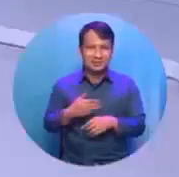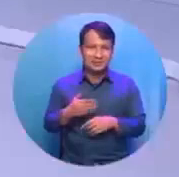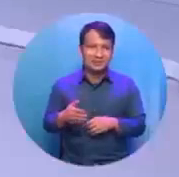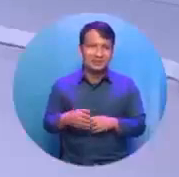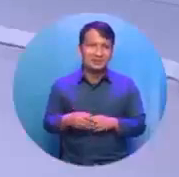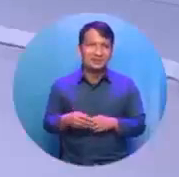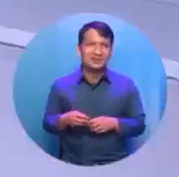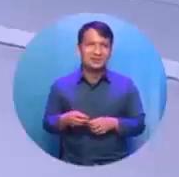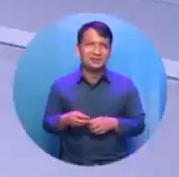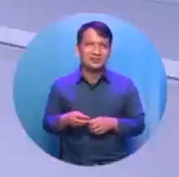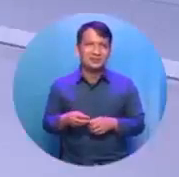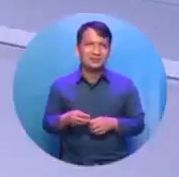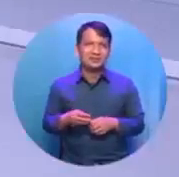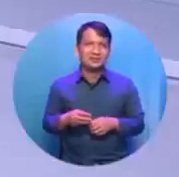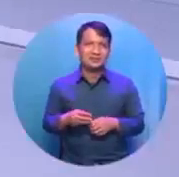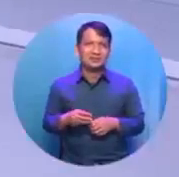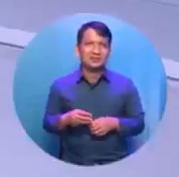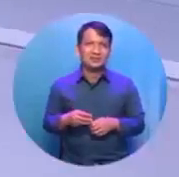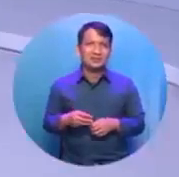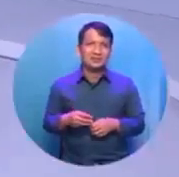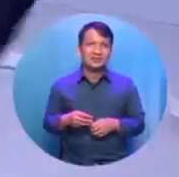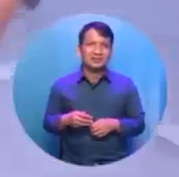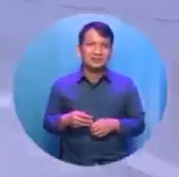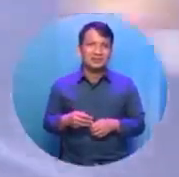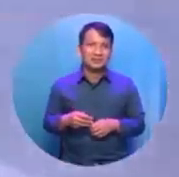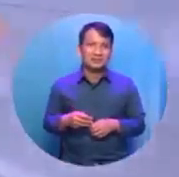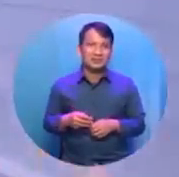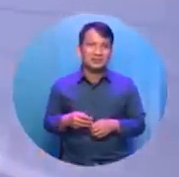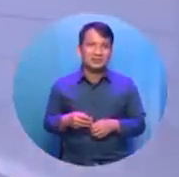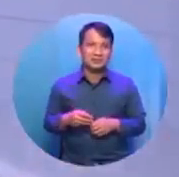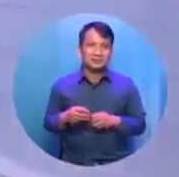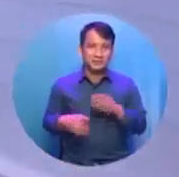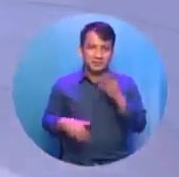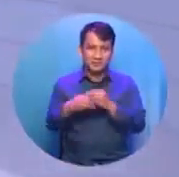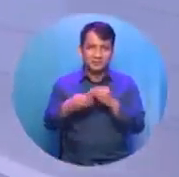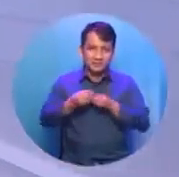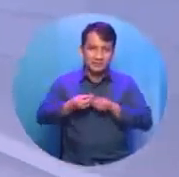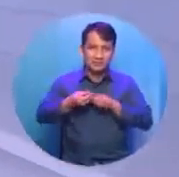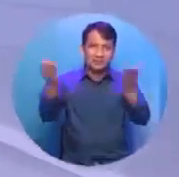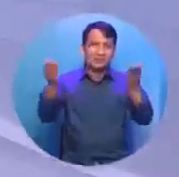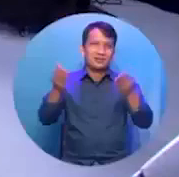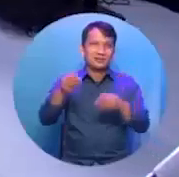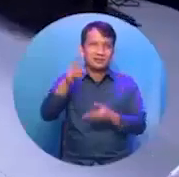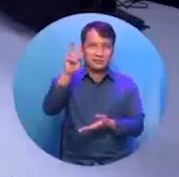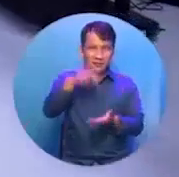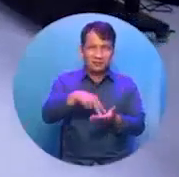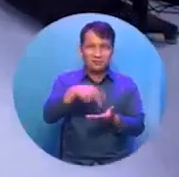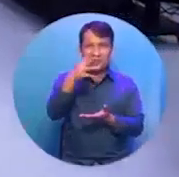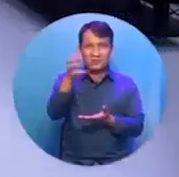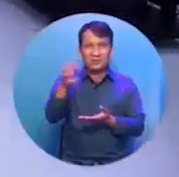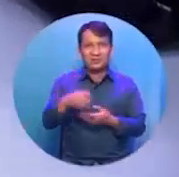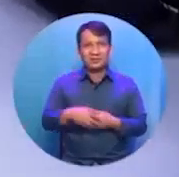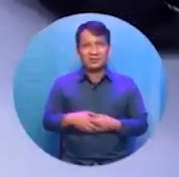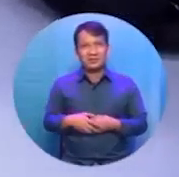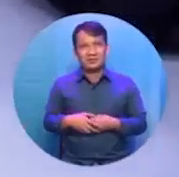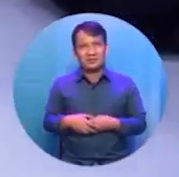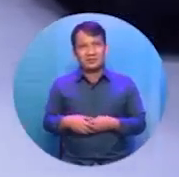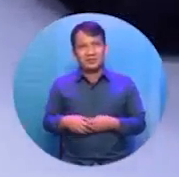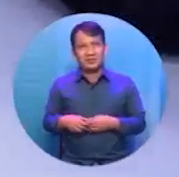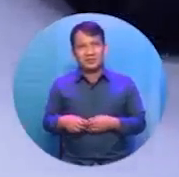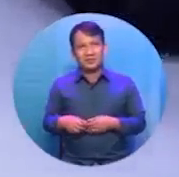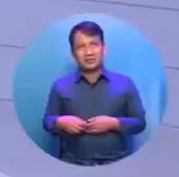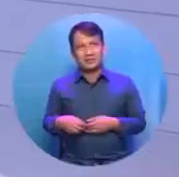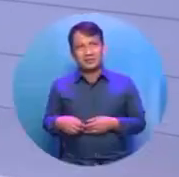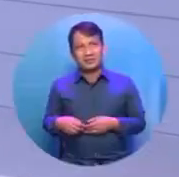action! Sarap po in action! Okay! Lahat na ito! Sa'yo na ito! Tumay! Hanggat